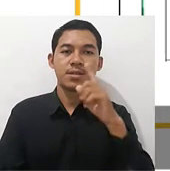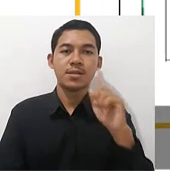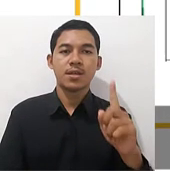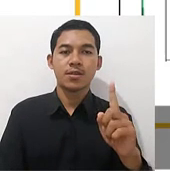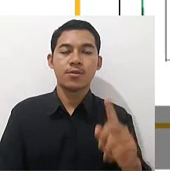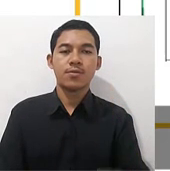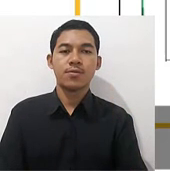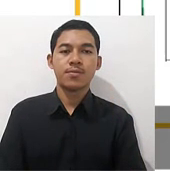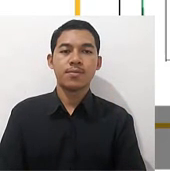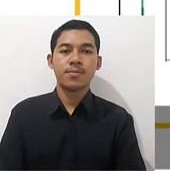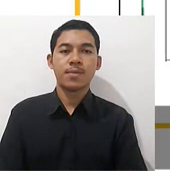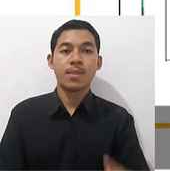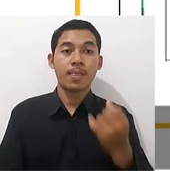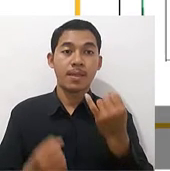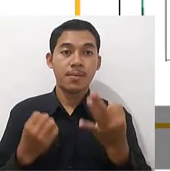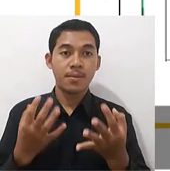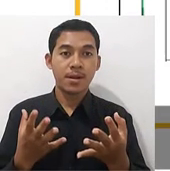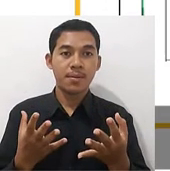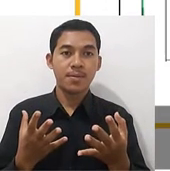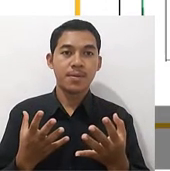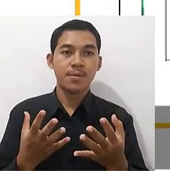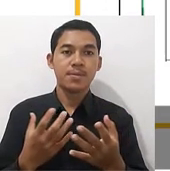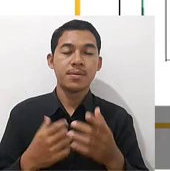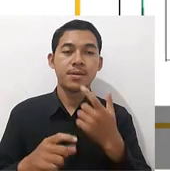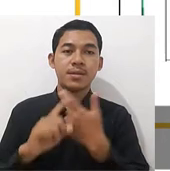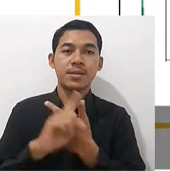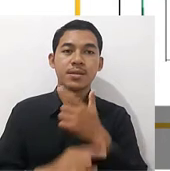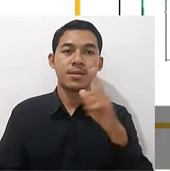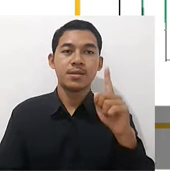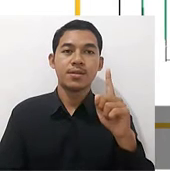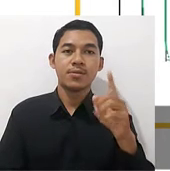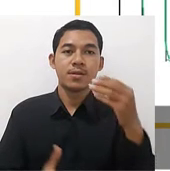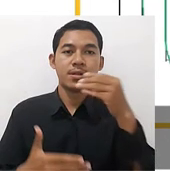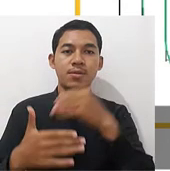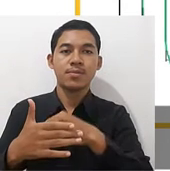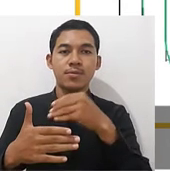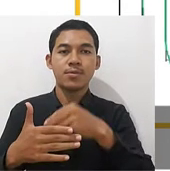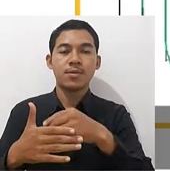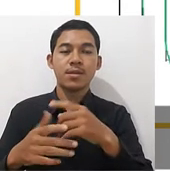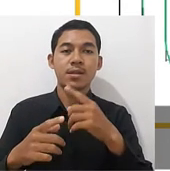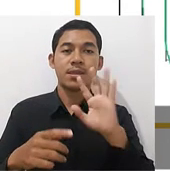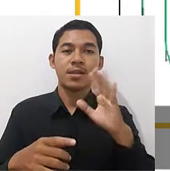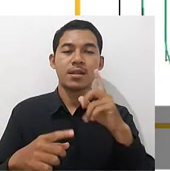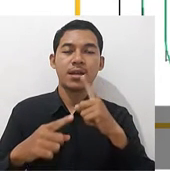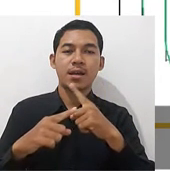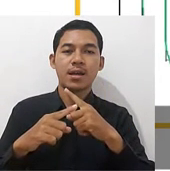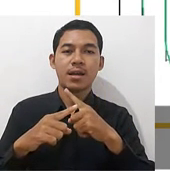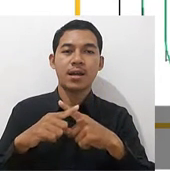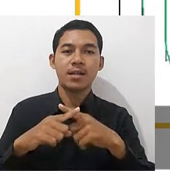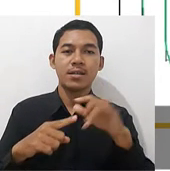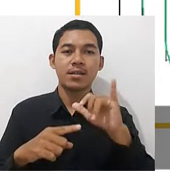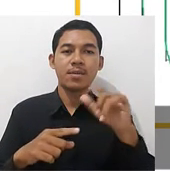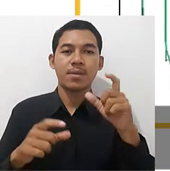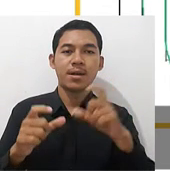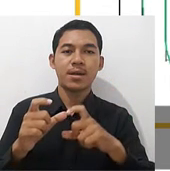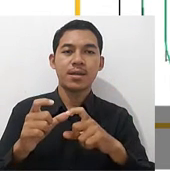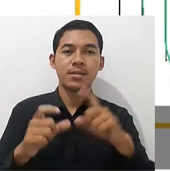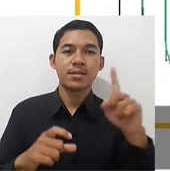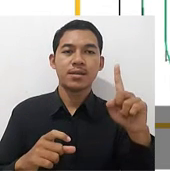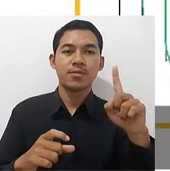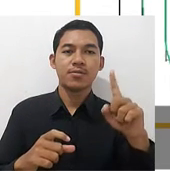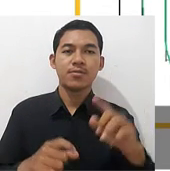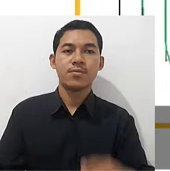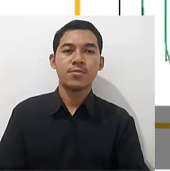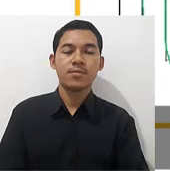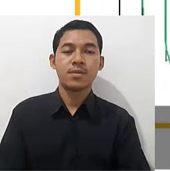lihat tuh, berapa Y1-nya. Nah, ini input Y1 kan, tuh. Dia nggak dikali dengan S1, dia nggak diinversin